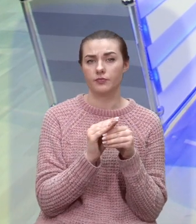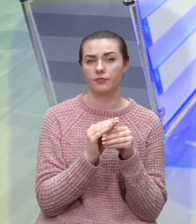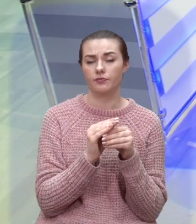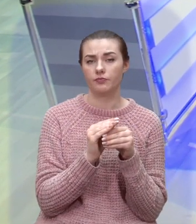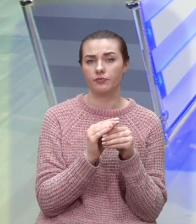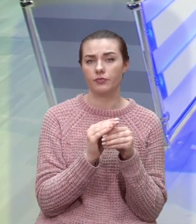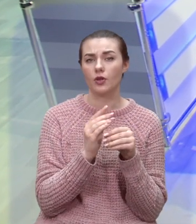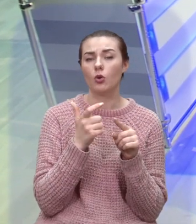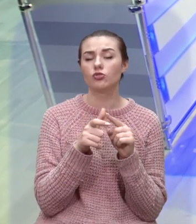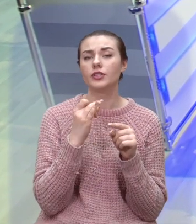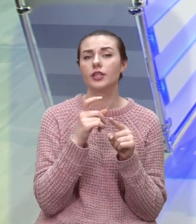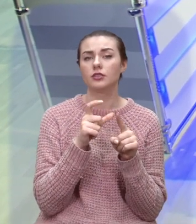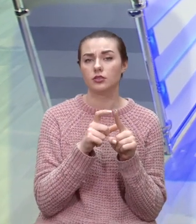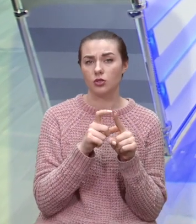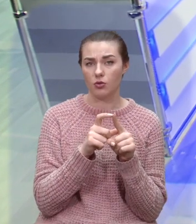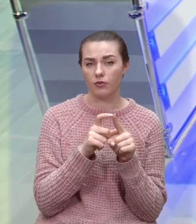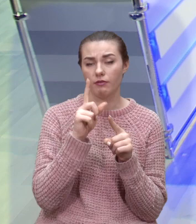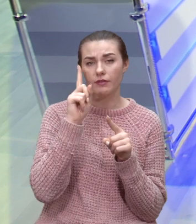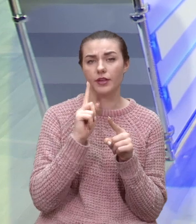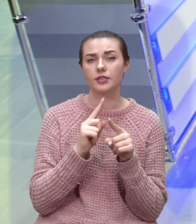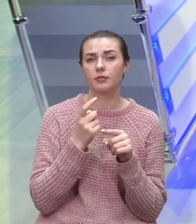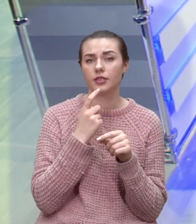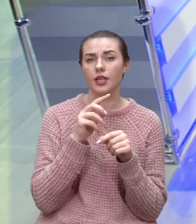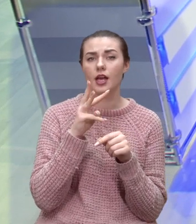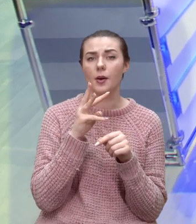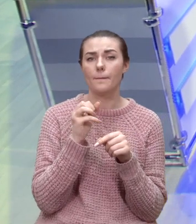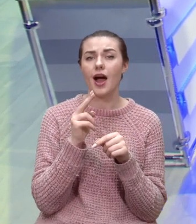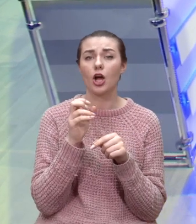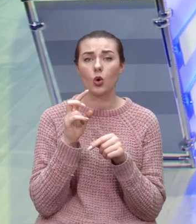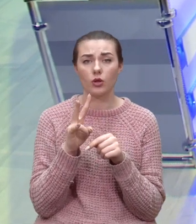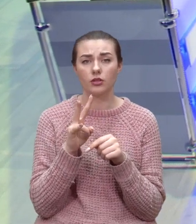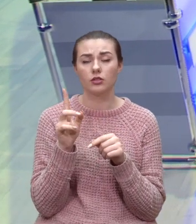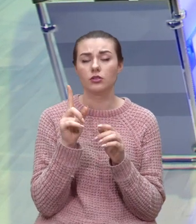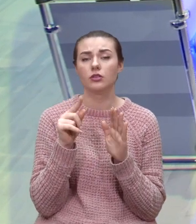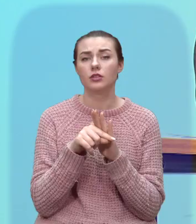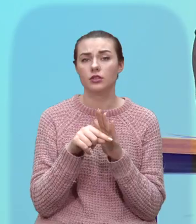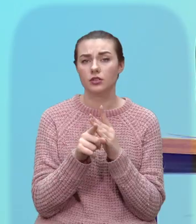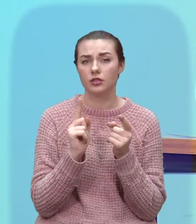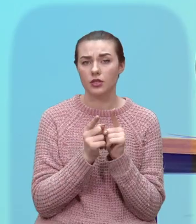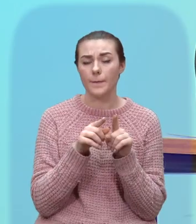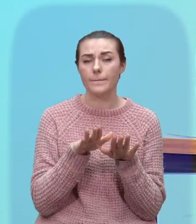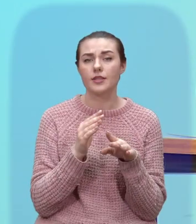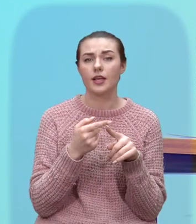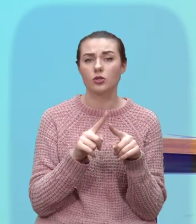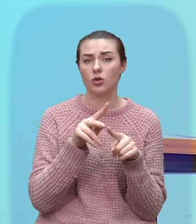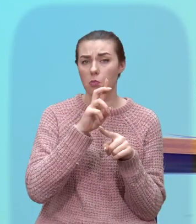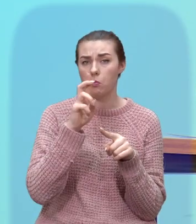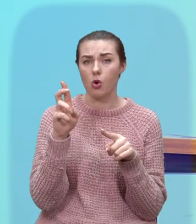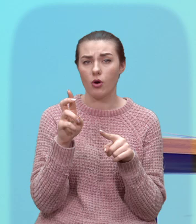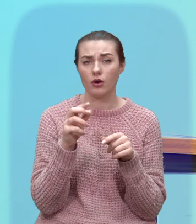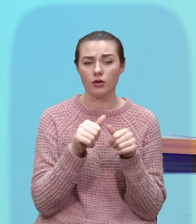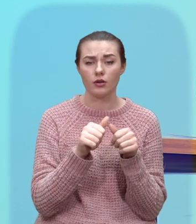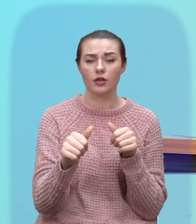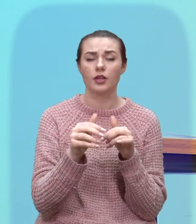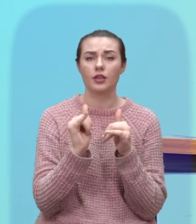поводу два слова очень интересных есть очень похожих еврейском языке и слова macon что означает место которое бог